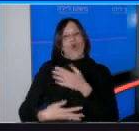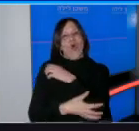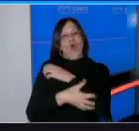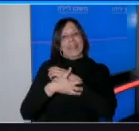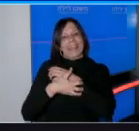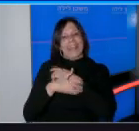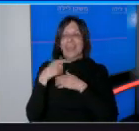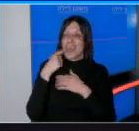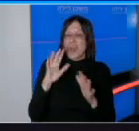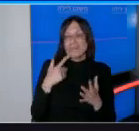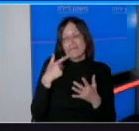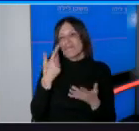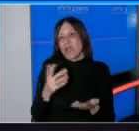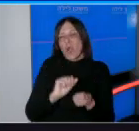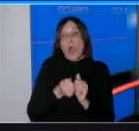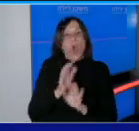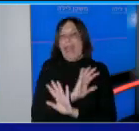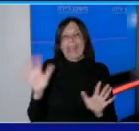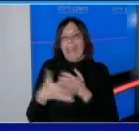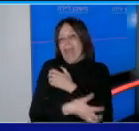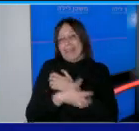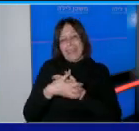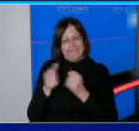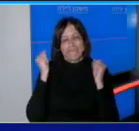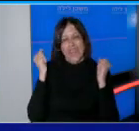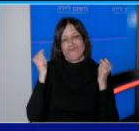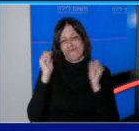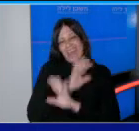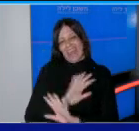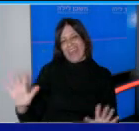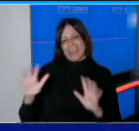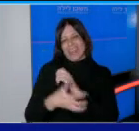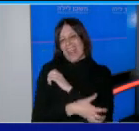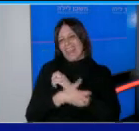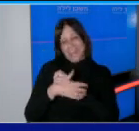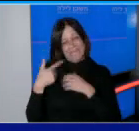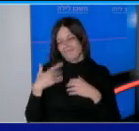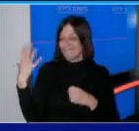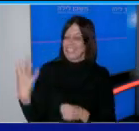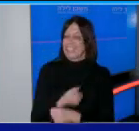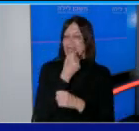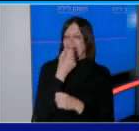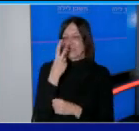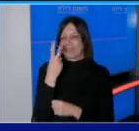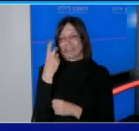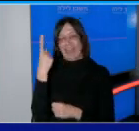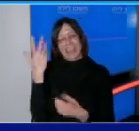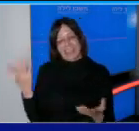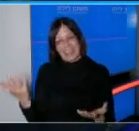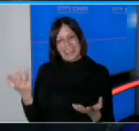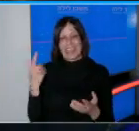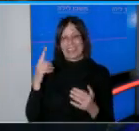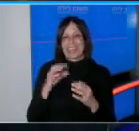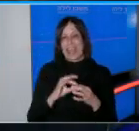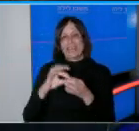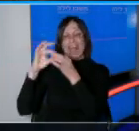אני אמרתי אחד מהשניים. או אין עניים, יש, אין עניים, שיחקנו את ה-2021 הטובה. באינפלציה